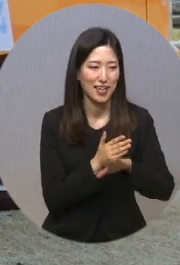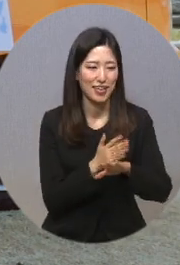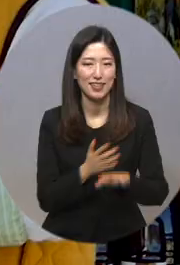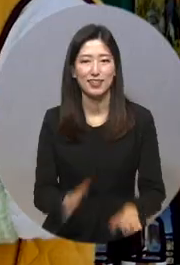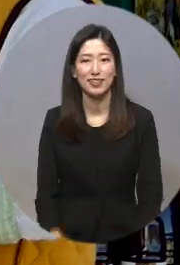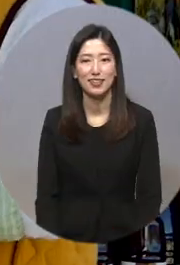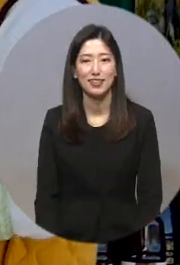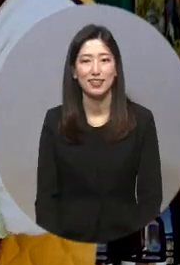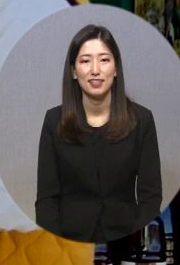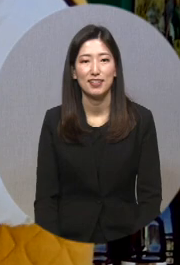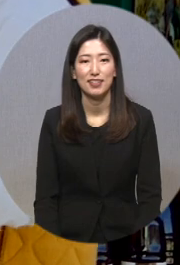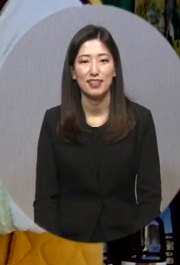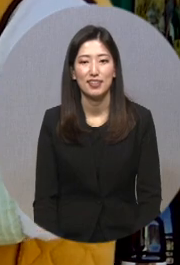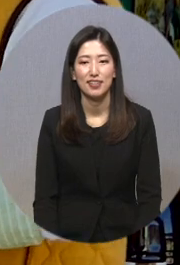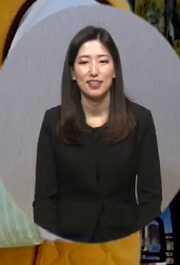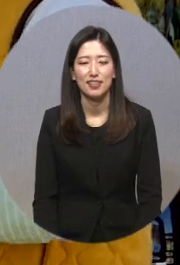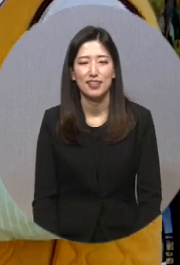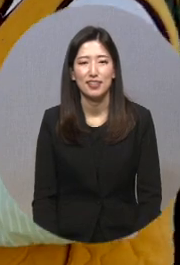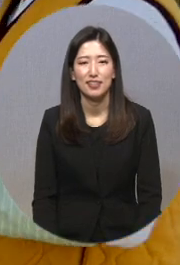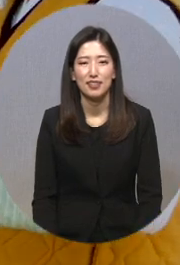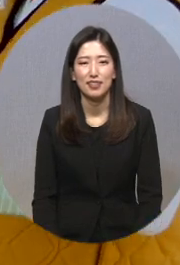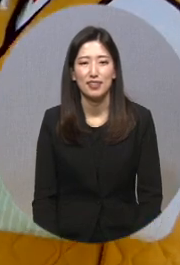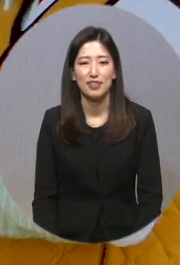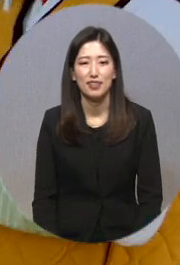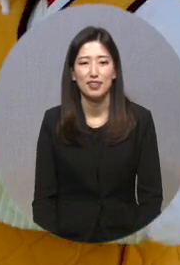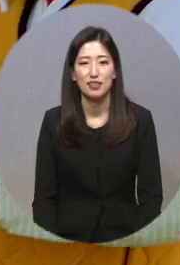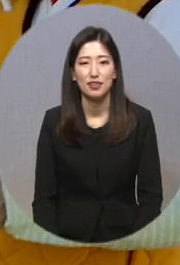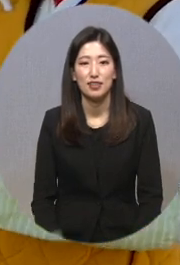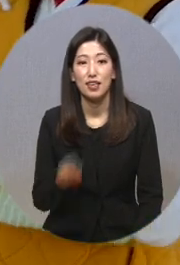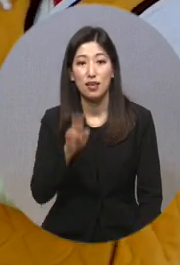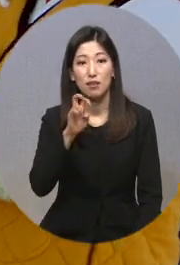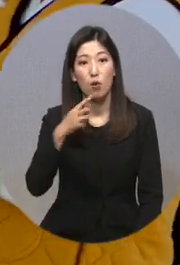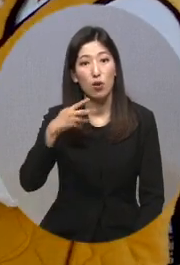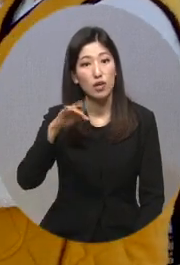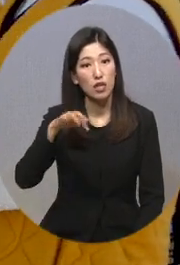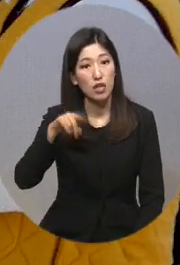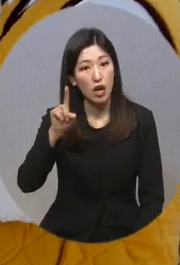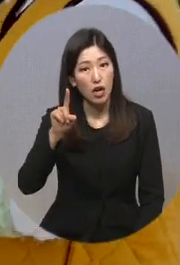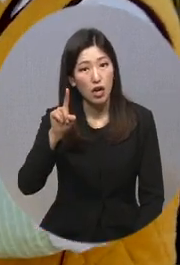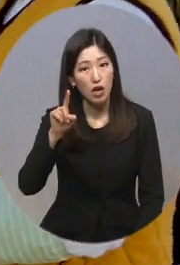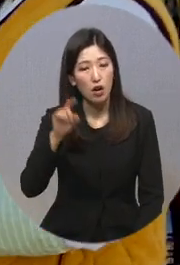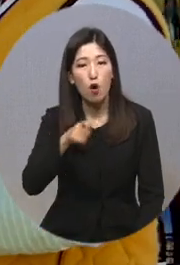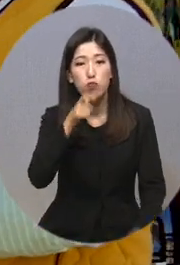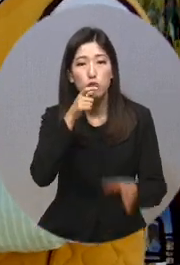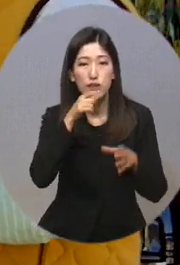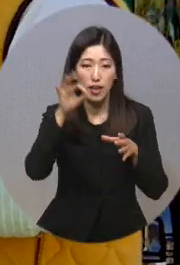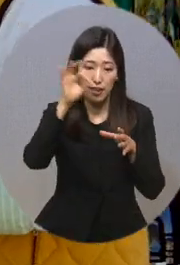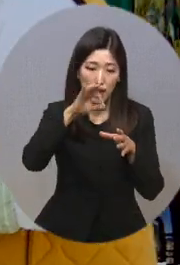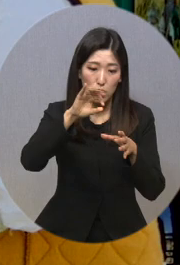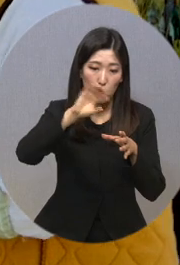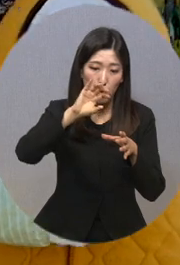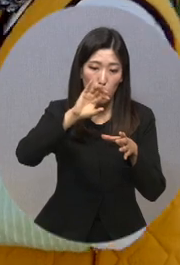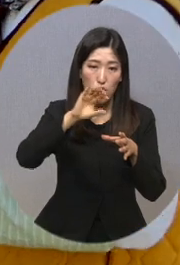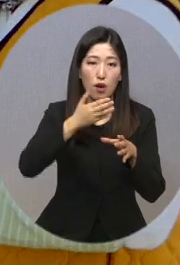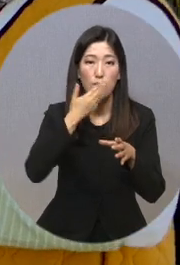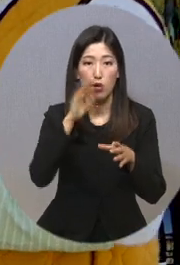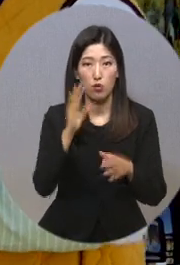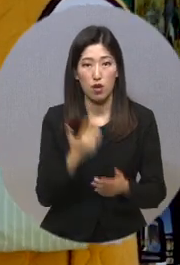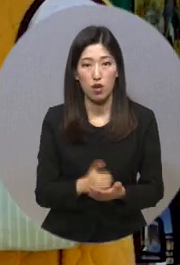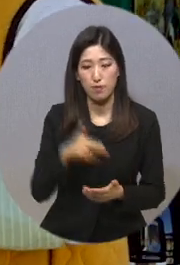이야. 아이고. 아, 그러니까 식사 후에 모링가 차를 이렇게 타서 물에 타서 드시거나